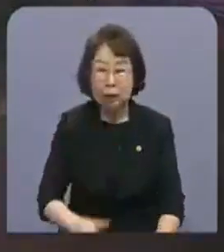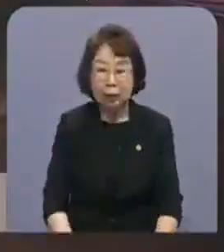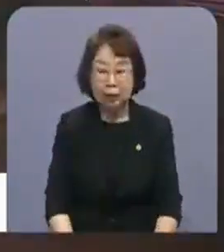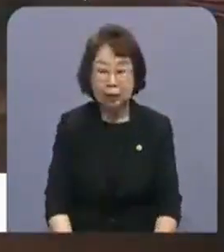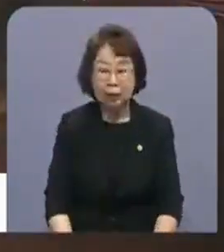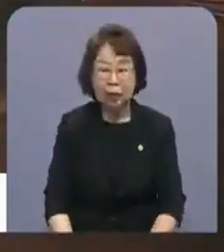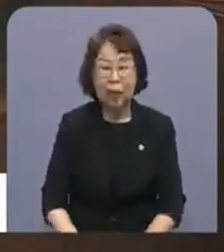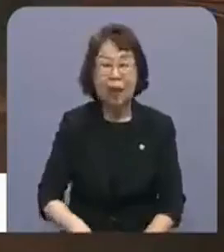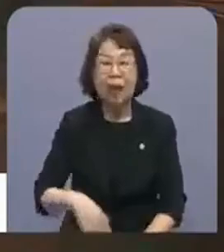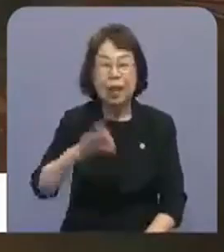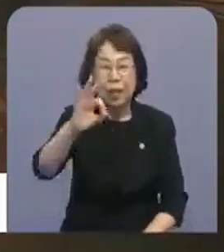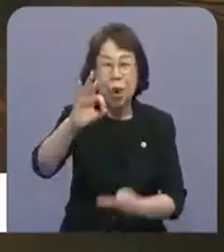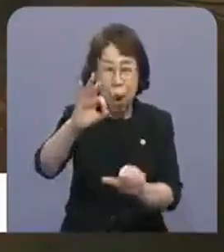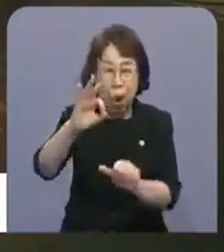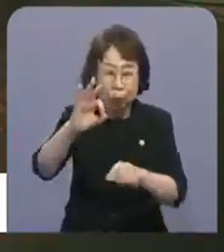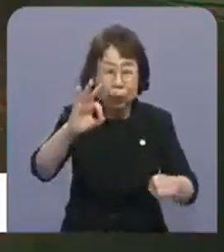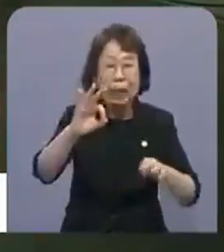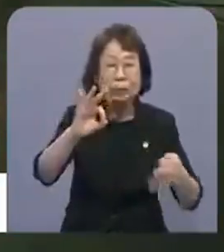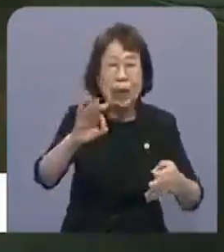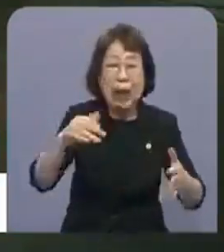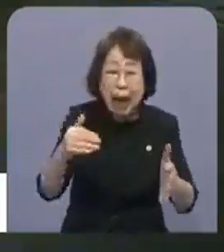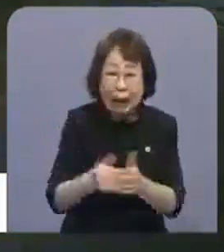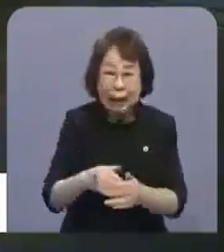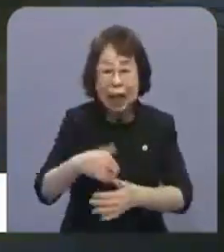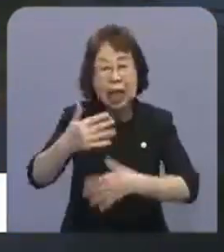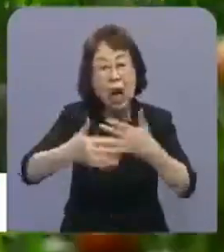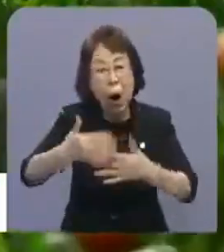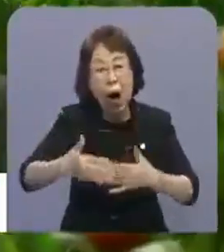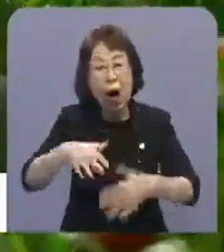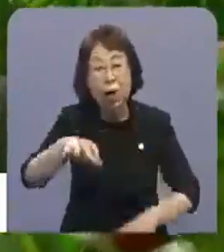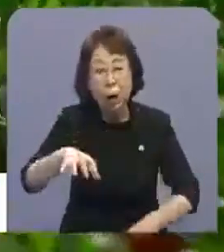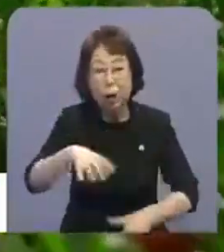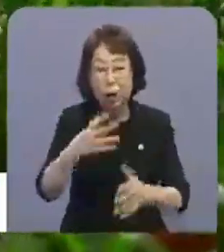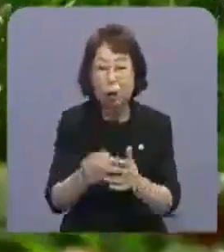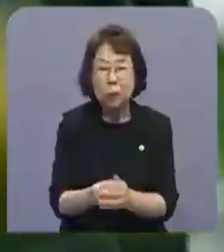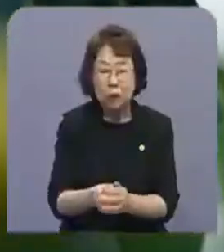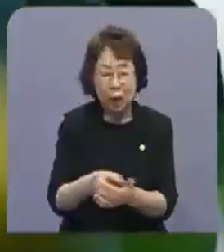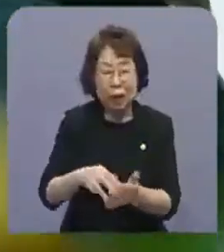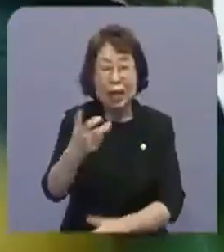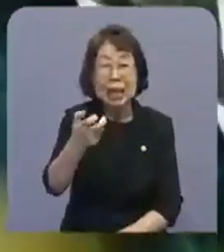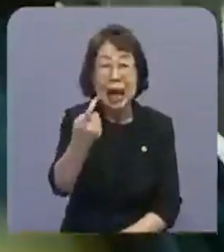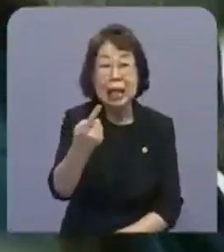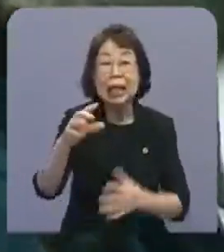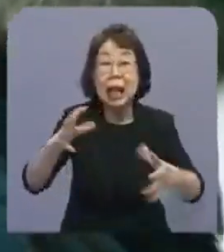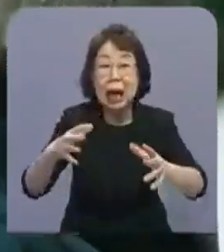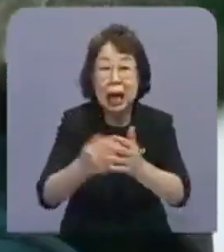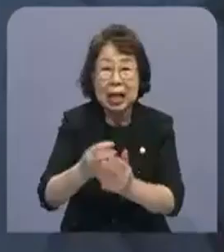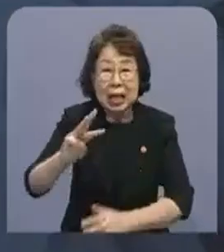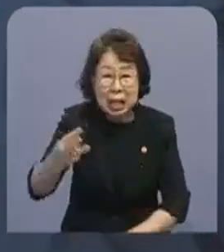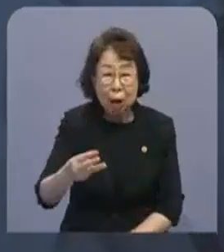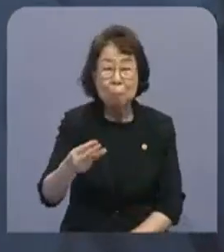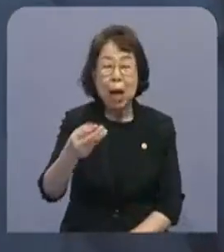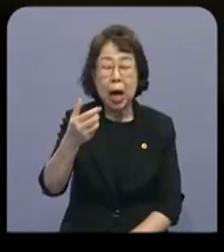달 5일부터 14일까지 열리는 부산의 영화 바다에서는 71개국